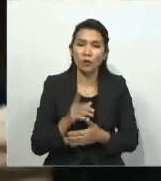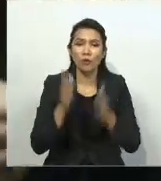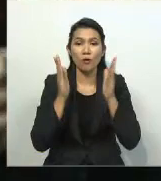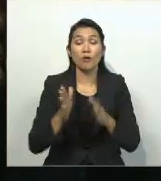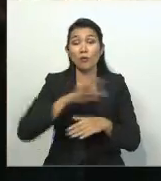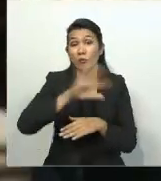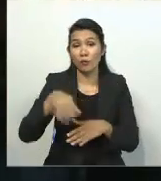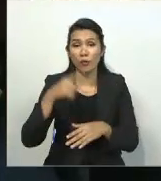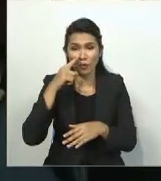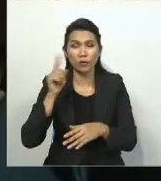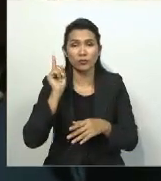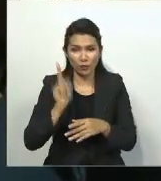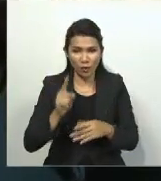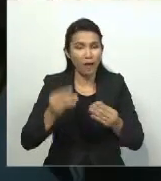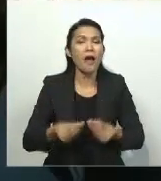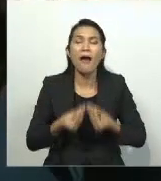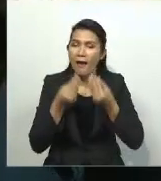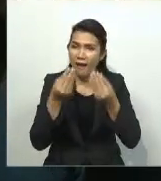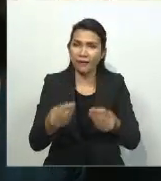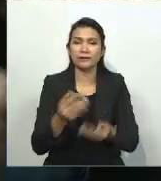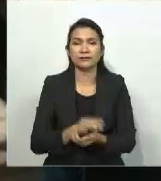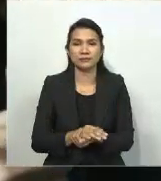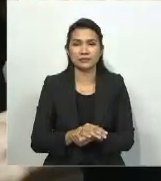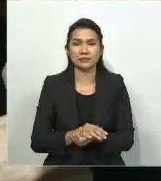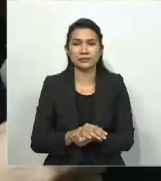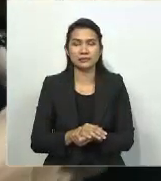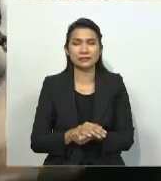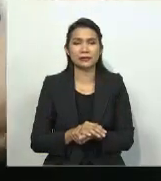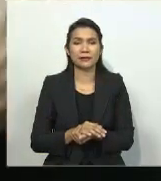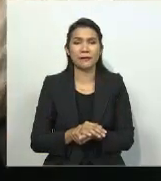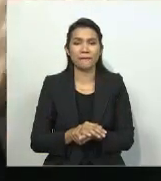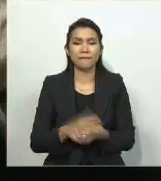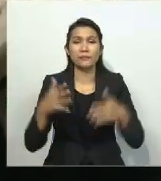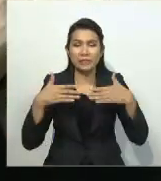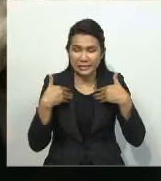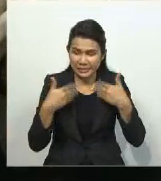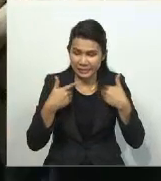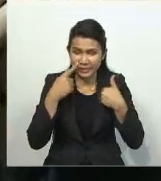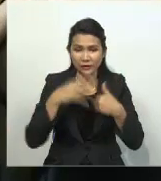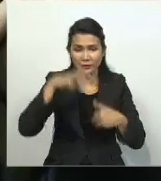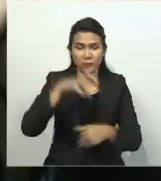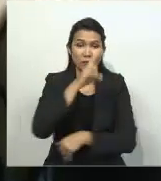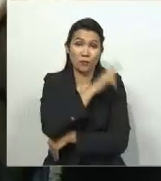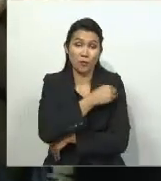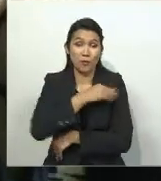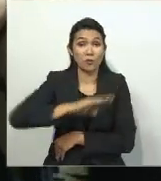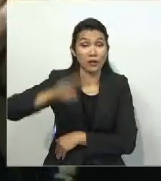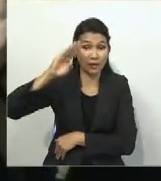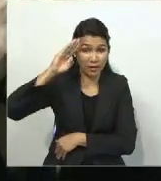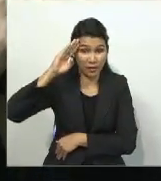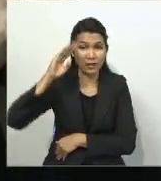นสมควรที่จะรับไปแล้วก็ยินดีกับโรงพยาบาลพระมงกุฎเกล้าด้วยที่